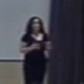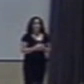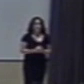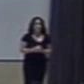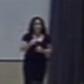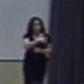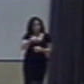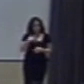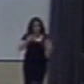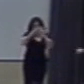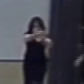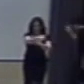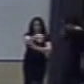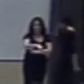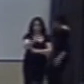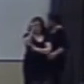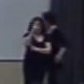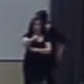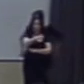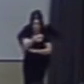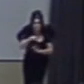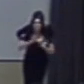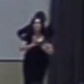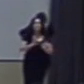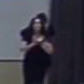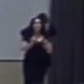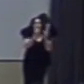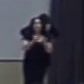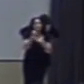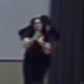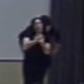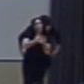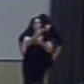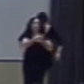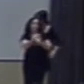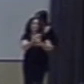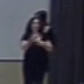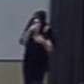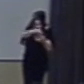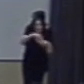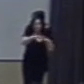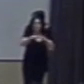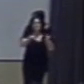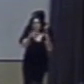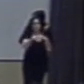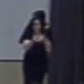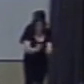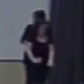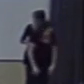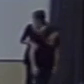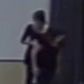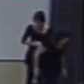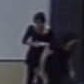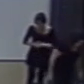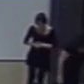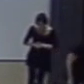el que vull explicar és això, és com pot treballar un periodista en les noves xarxes socials, bàsicament a Twitter, que és la que ara